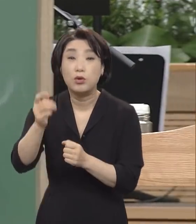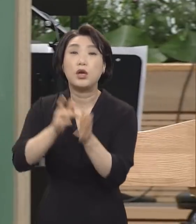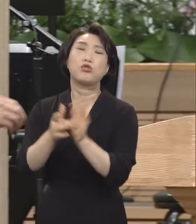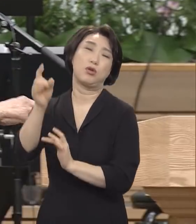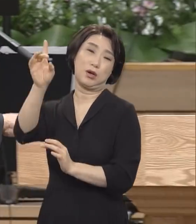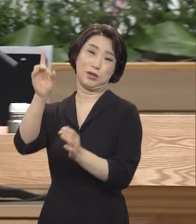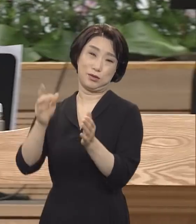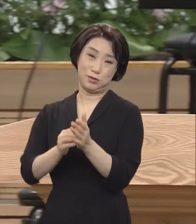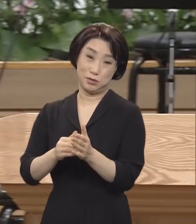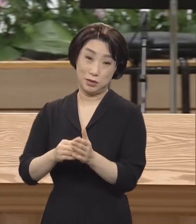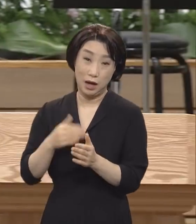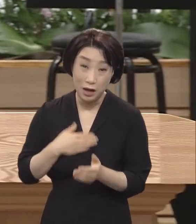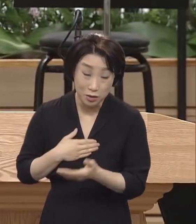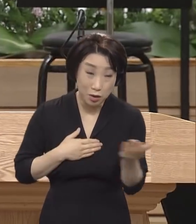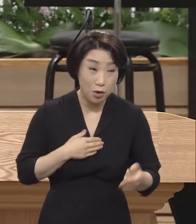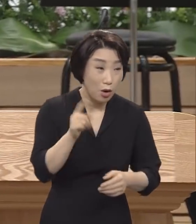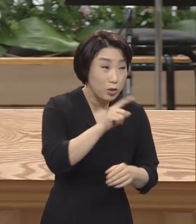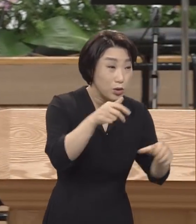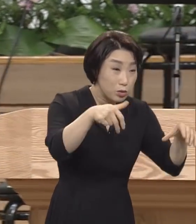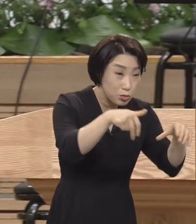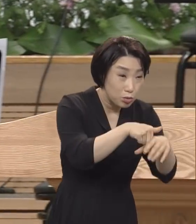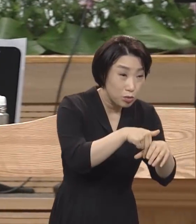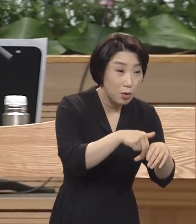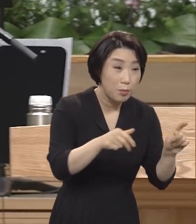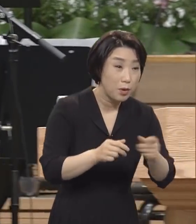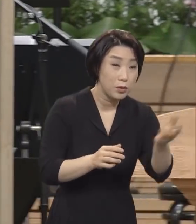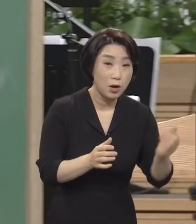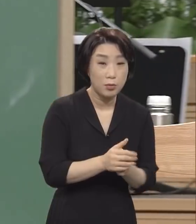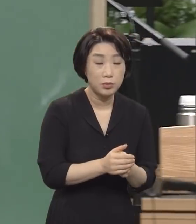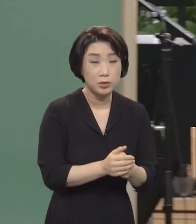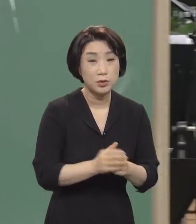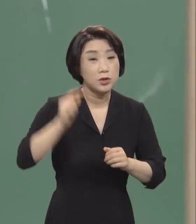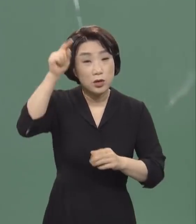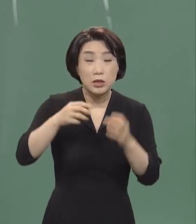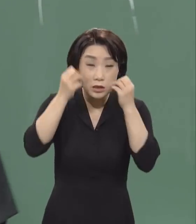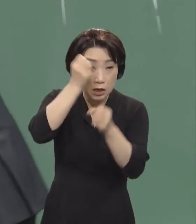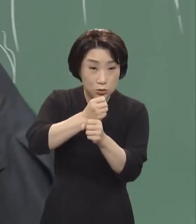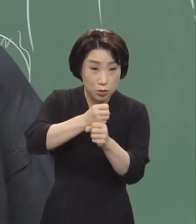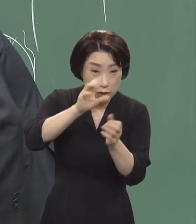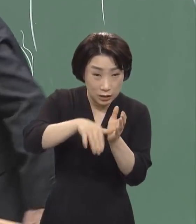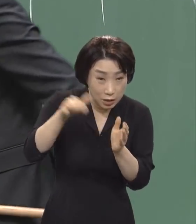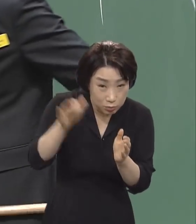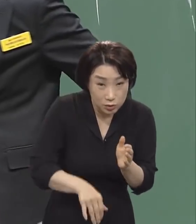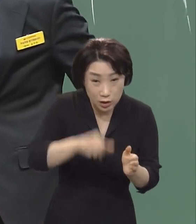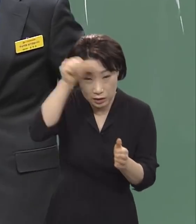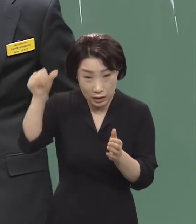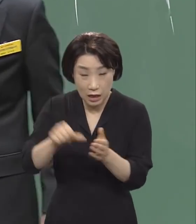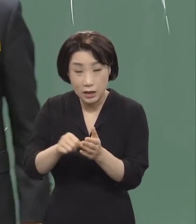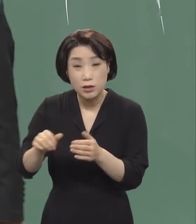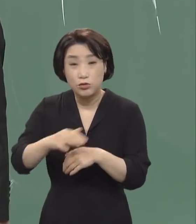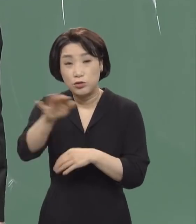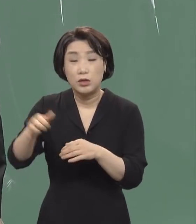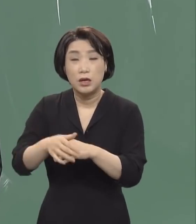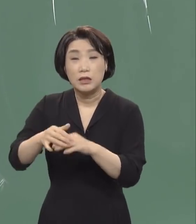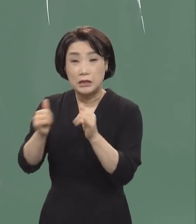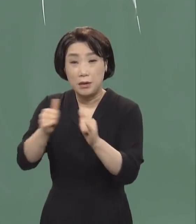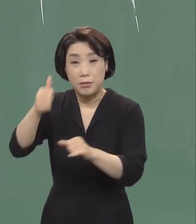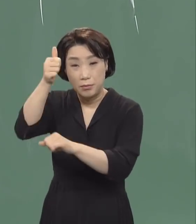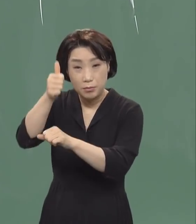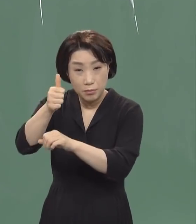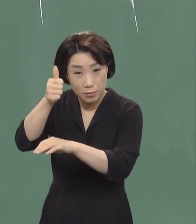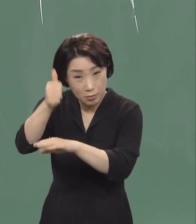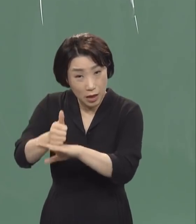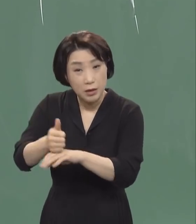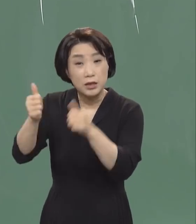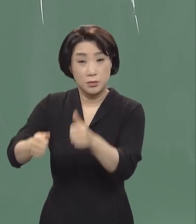말이오 어떤 종교도 이케 천지 창조부터 인생의 마지막까지 심판까지